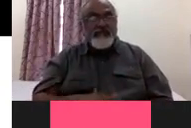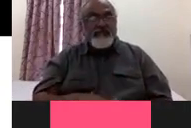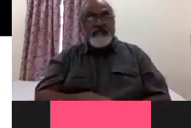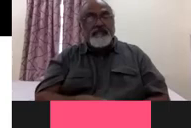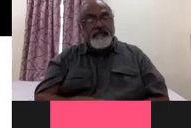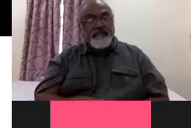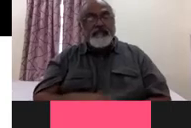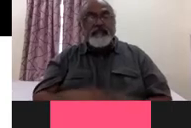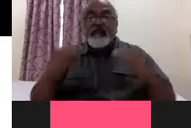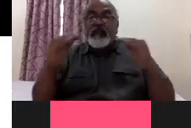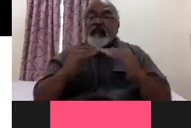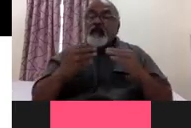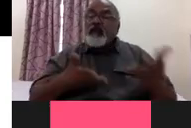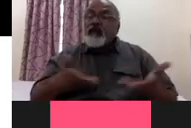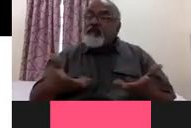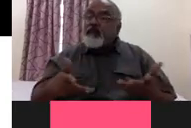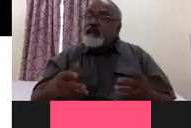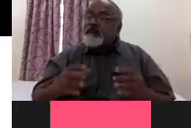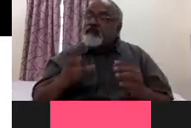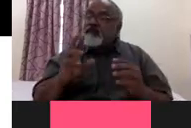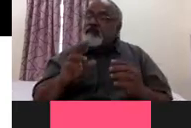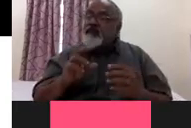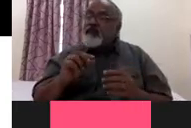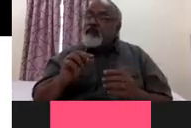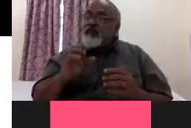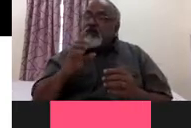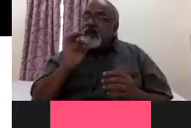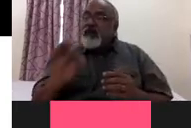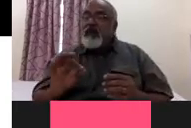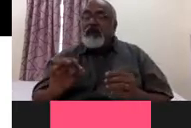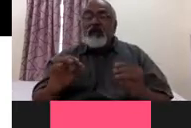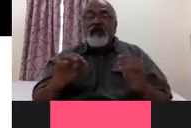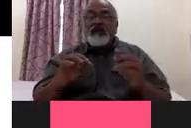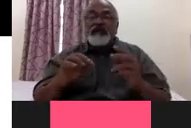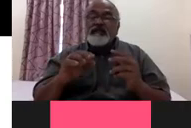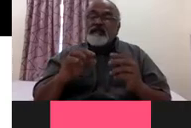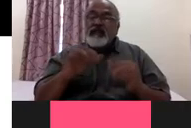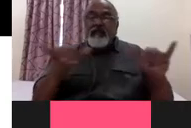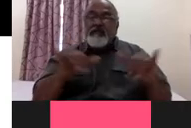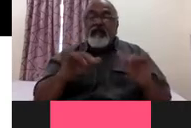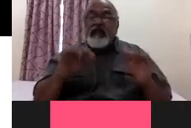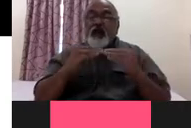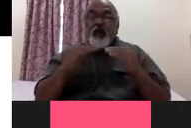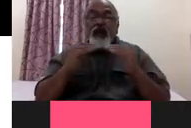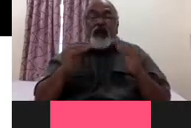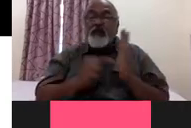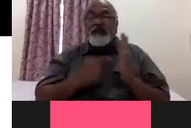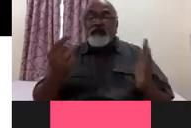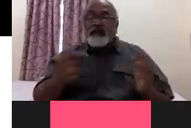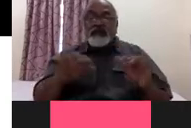equal treatment is not actually exactly similar to equal opportunity. हाँ जी.